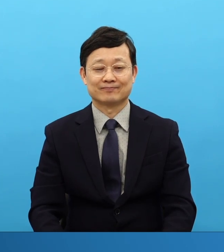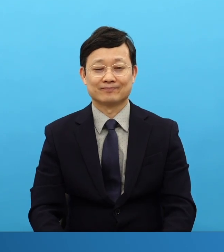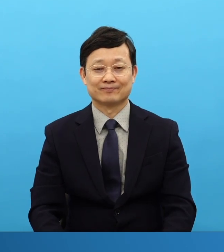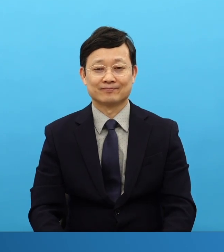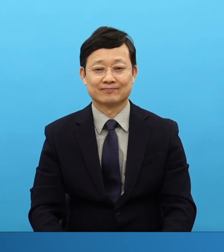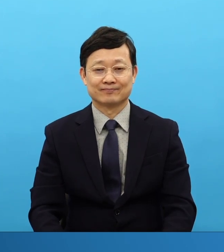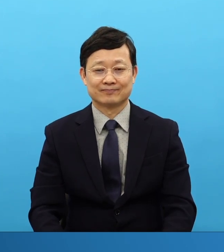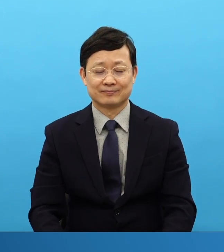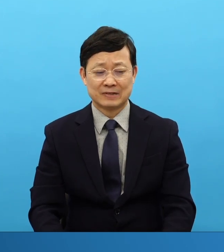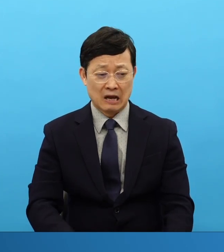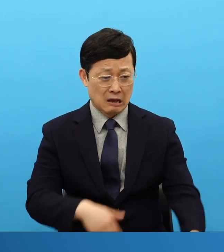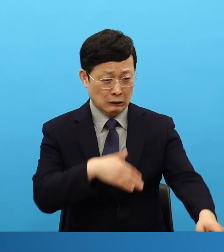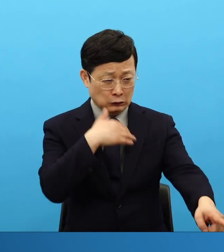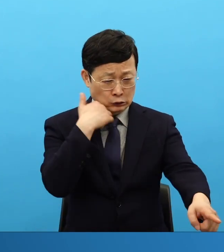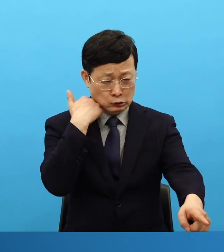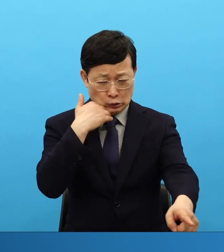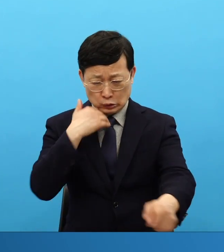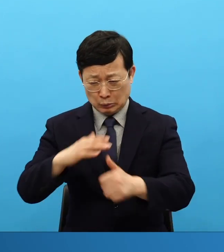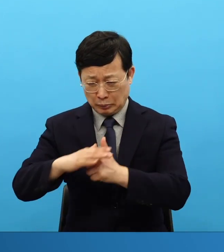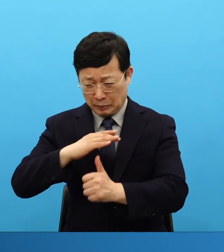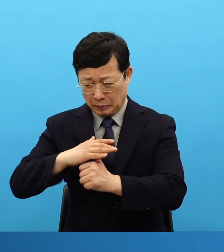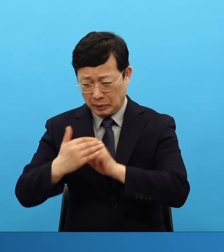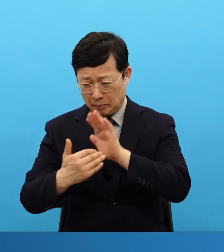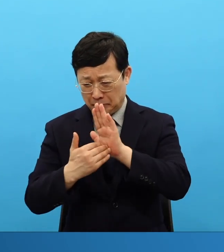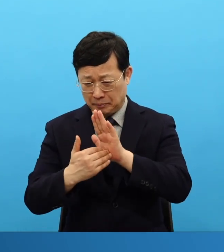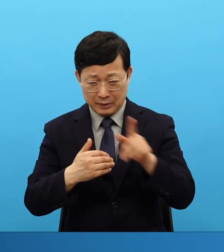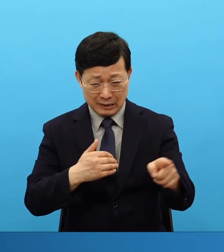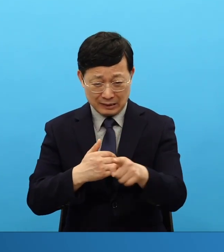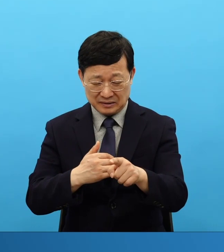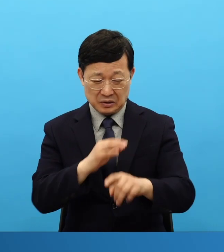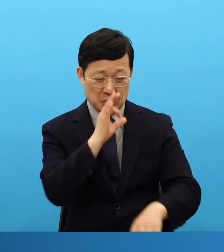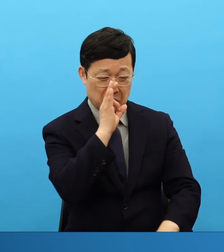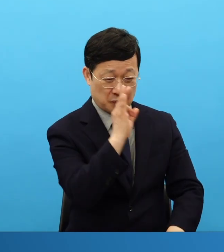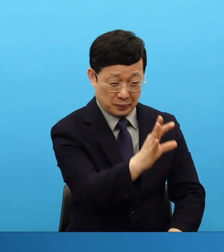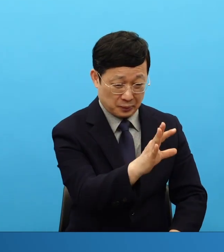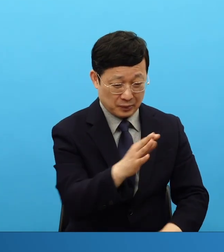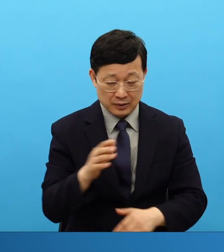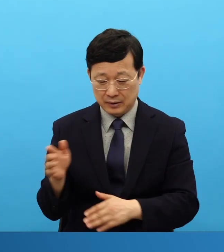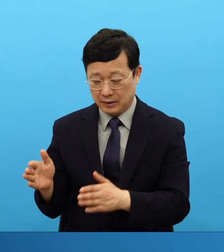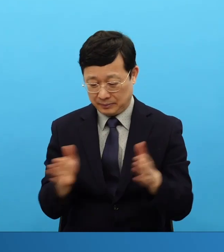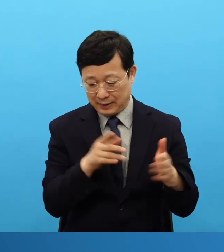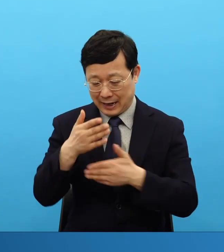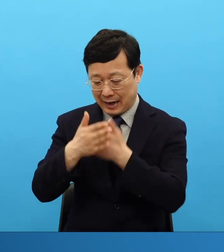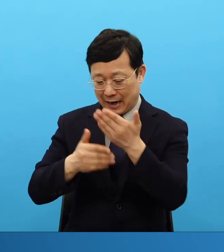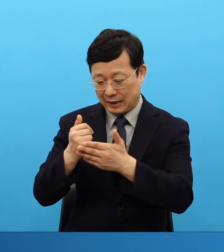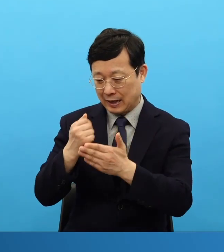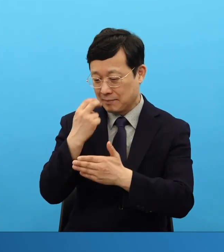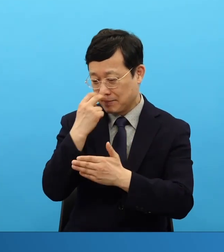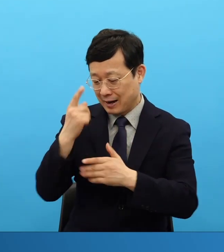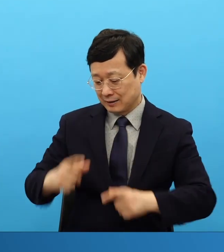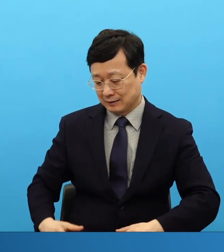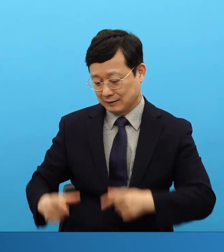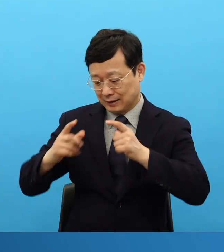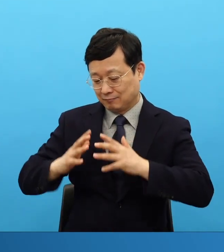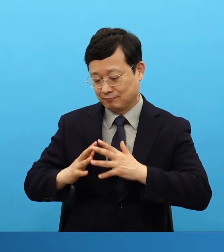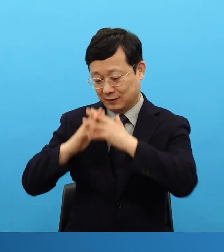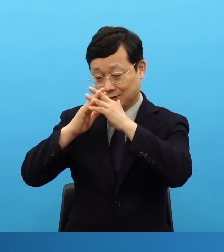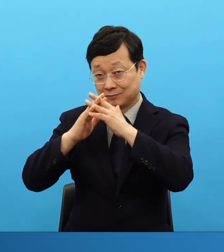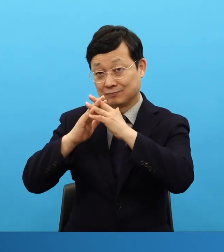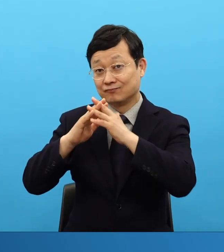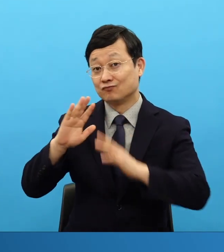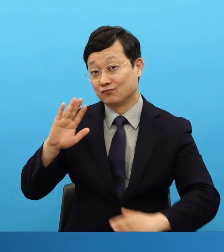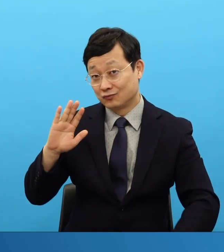하나님의 망대가 또 We start to see the partisan of God, which nobody 그렇죠. can block. Isn't that so? 그러면 이걸